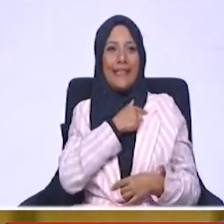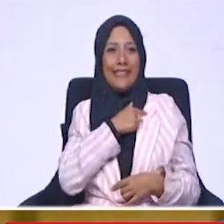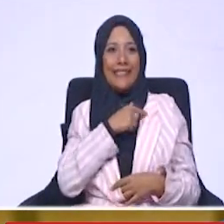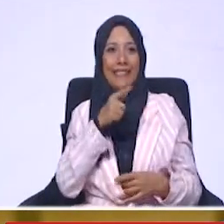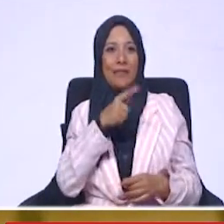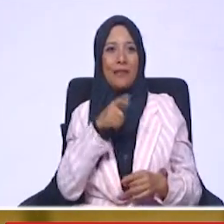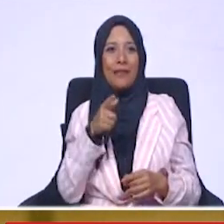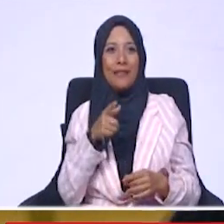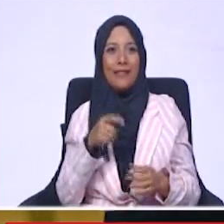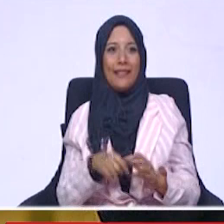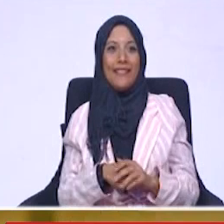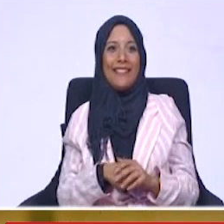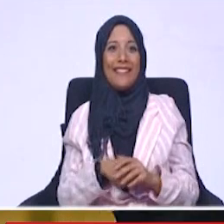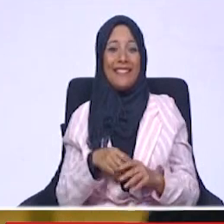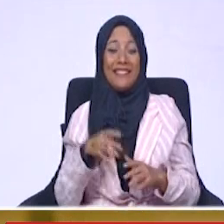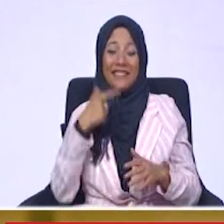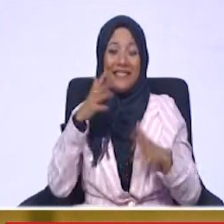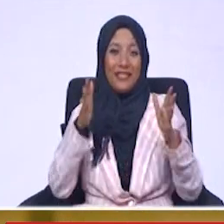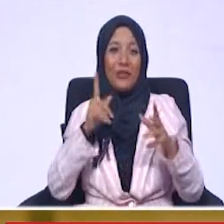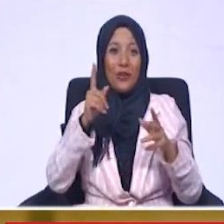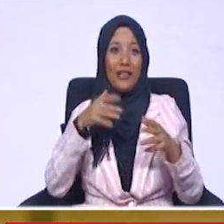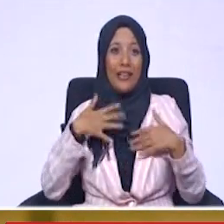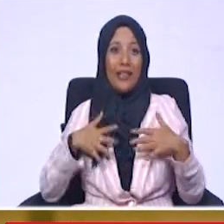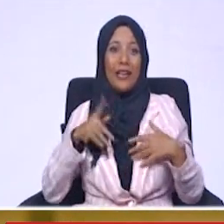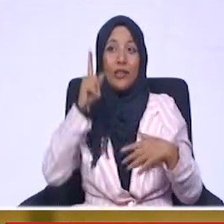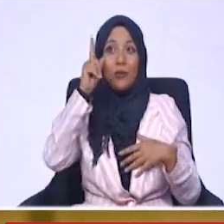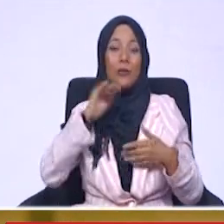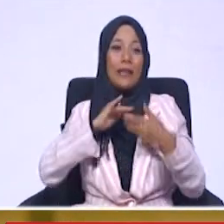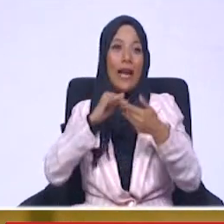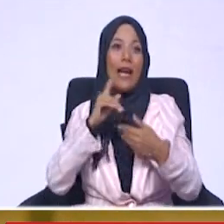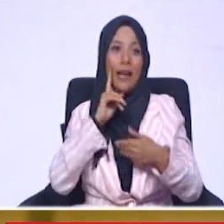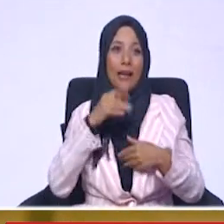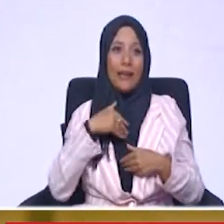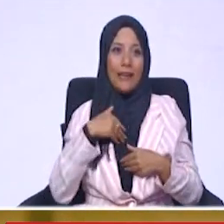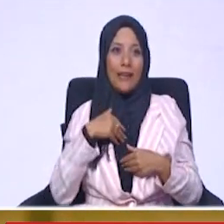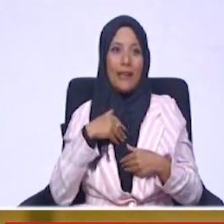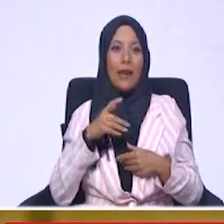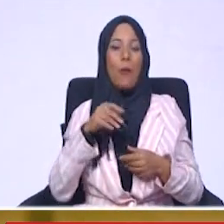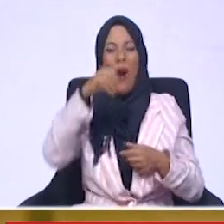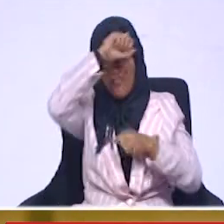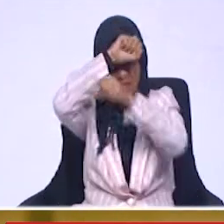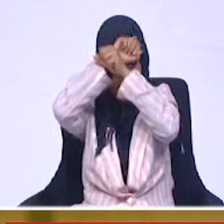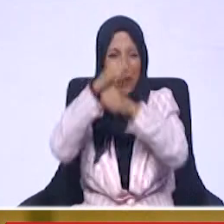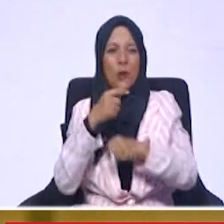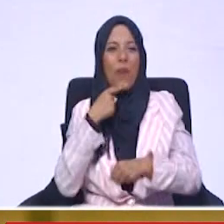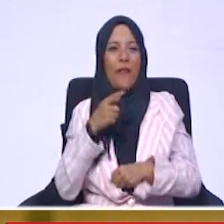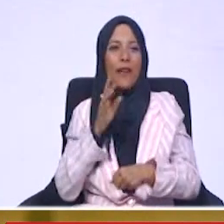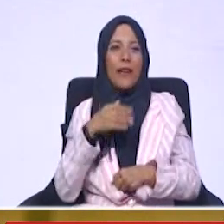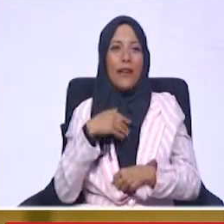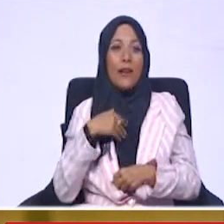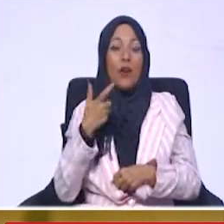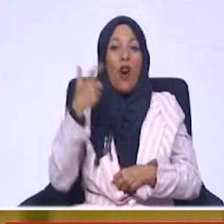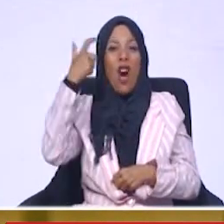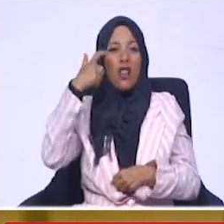اسمي فارس مصر وخادمها ان شاء الله تعالى محافظه بني سويف محافظتي الازهر